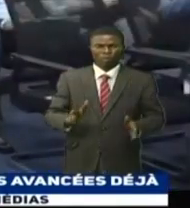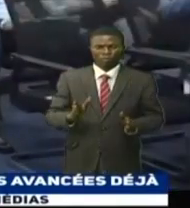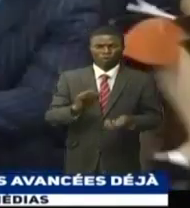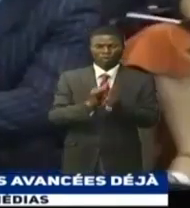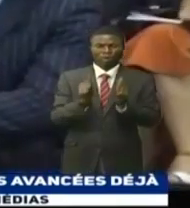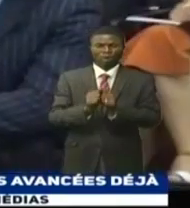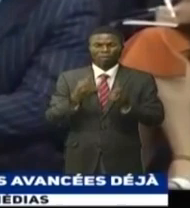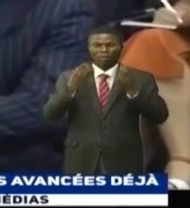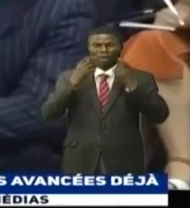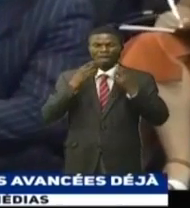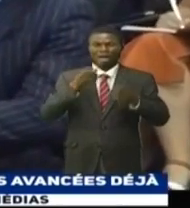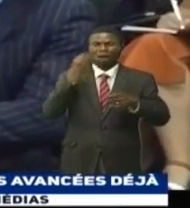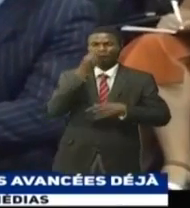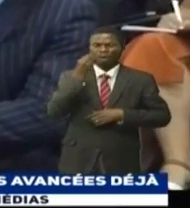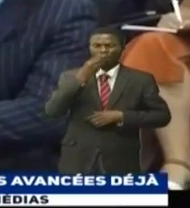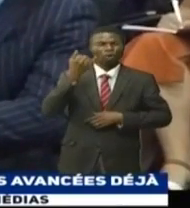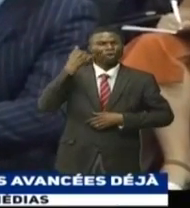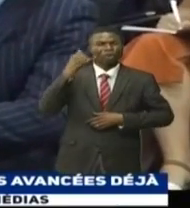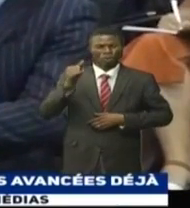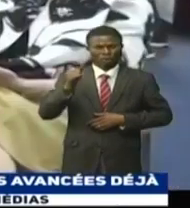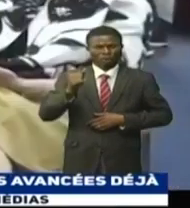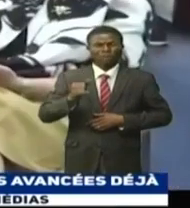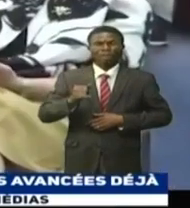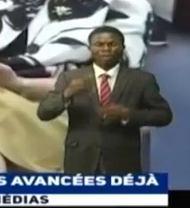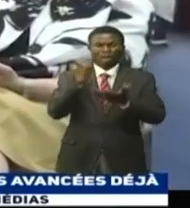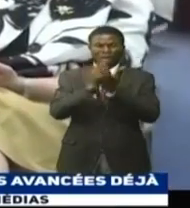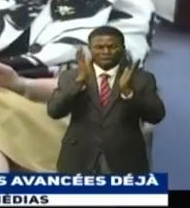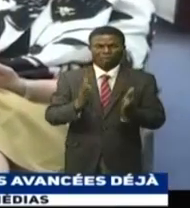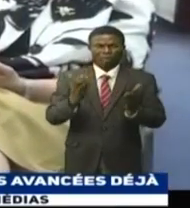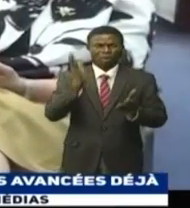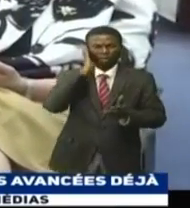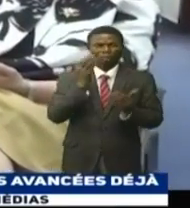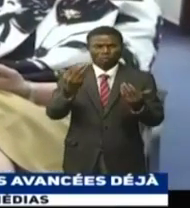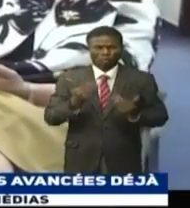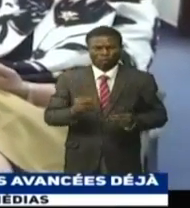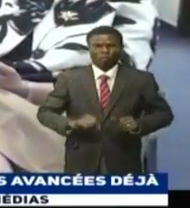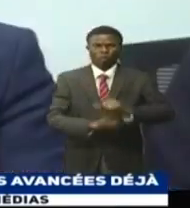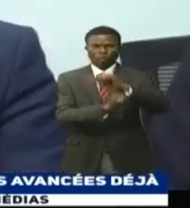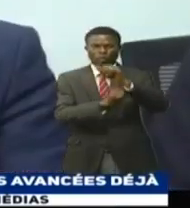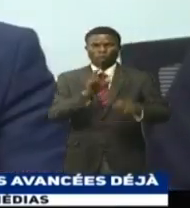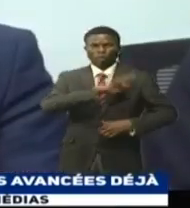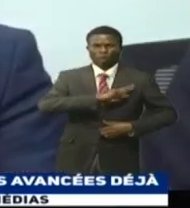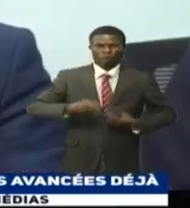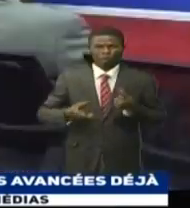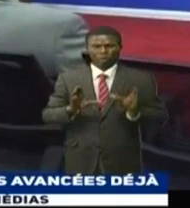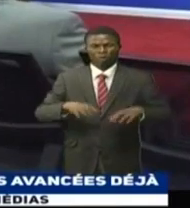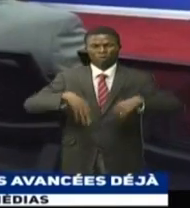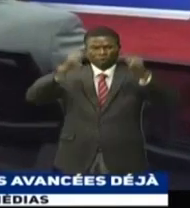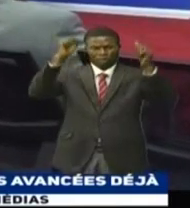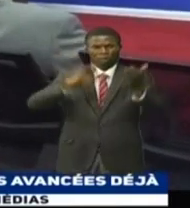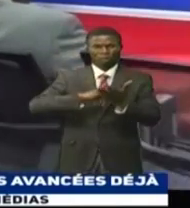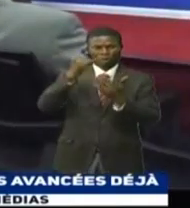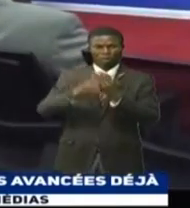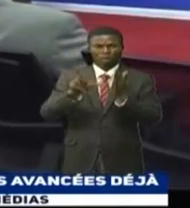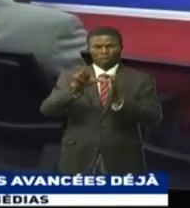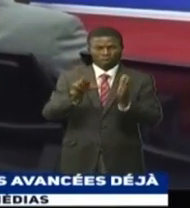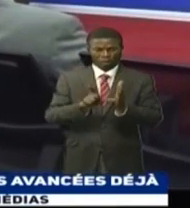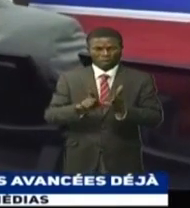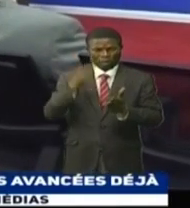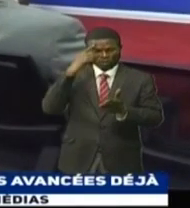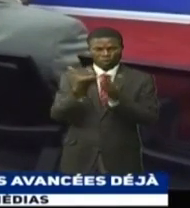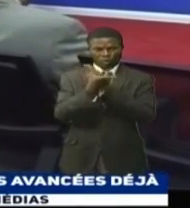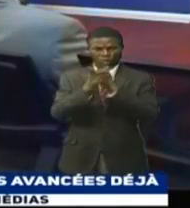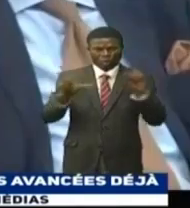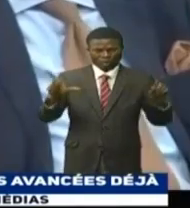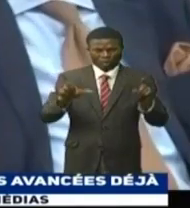la haine ses ambassadeurs ont renouvelé leur bonne volonté d'accompagner la RDC dans le processus de validation du projet de loi sur la liberté de